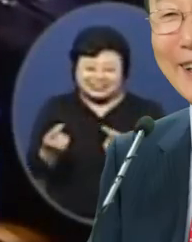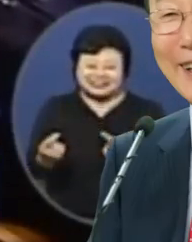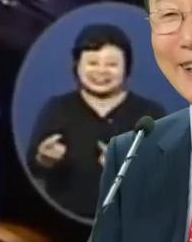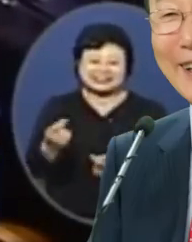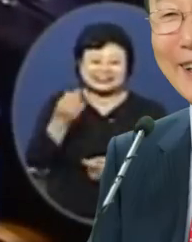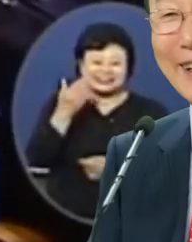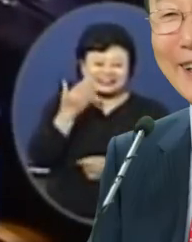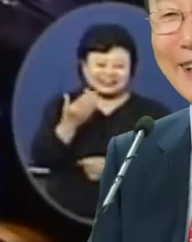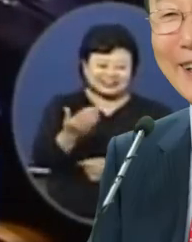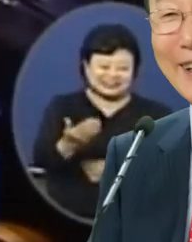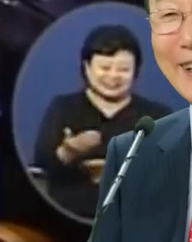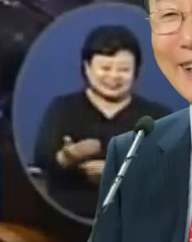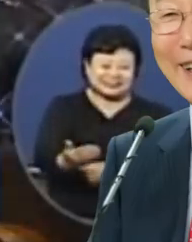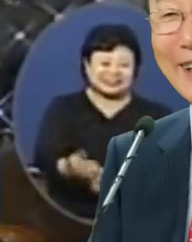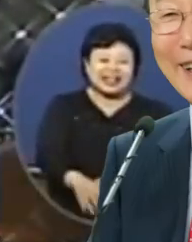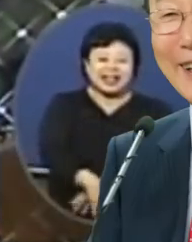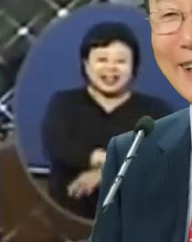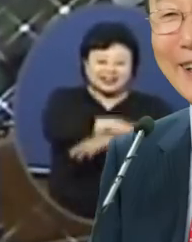잘됨같이